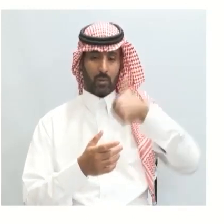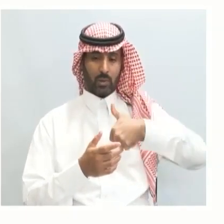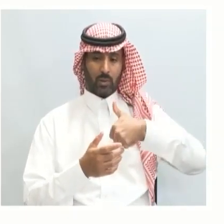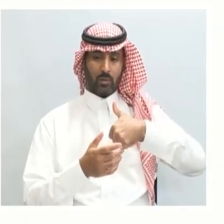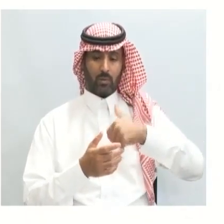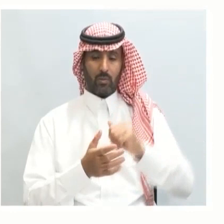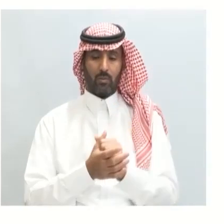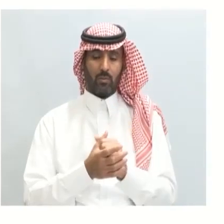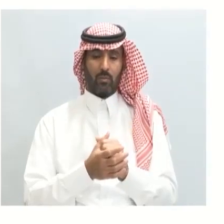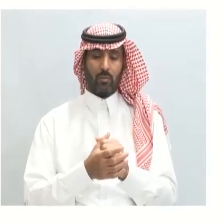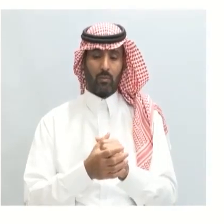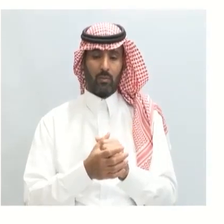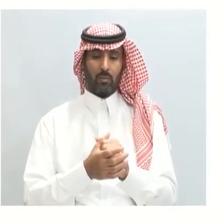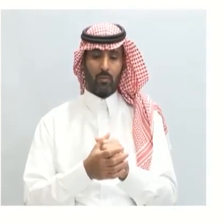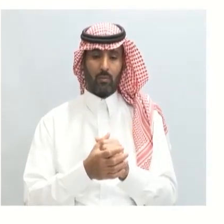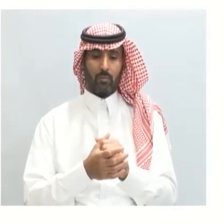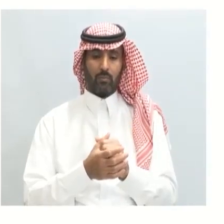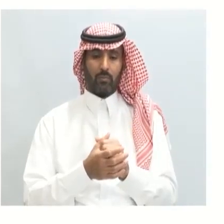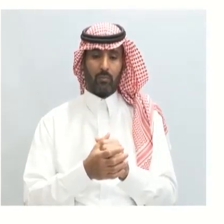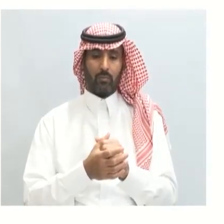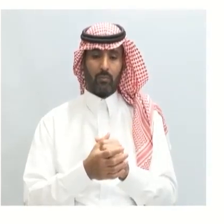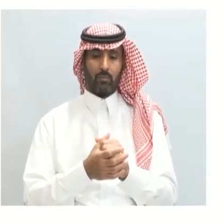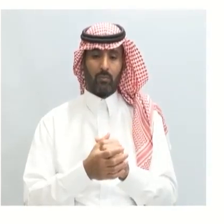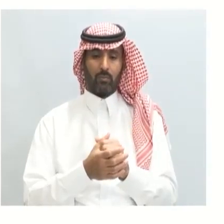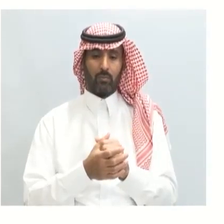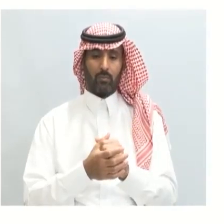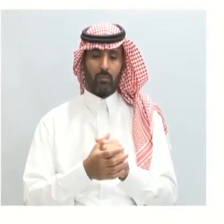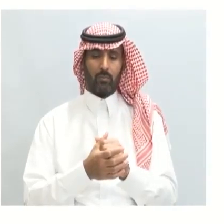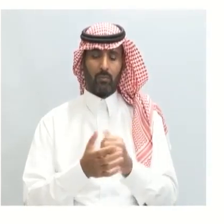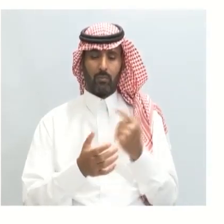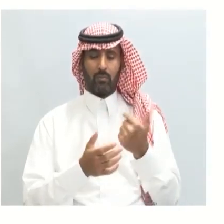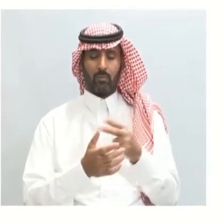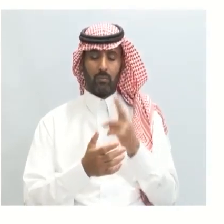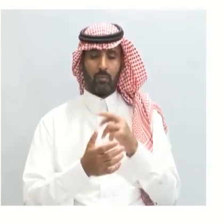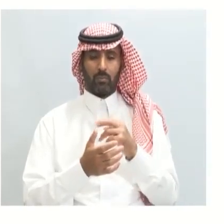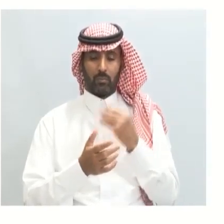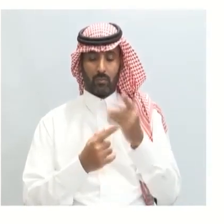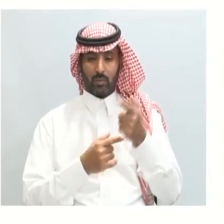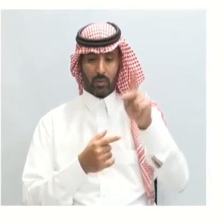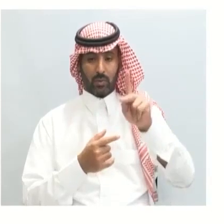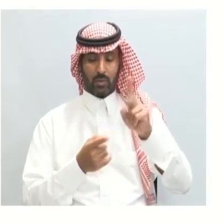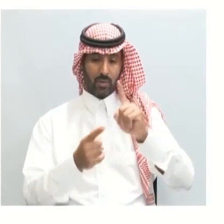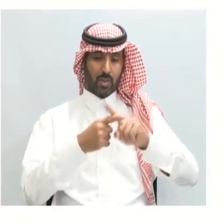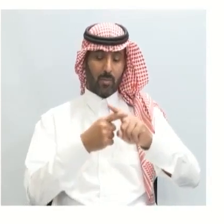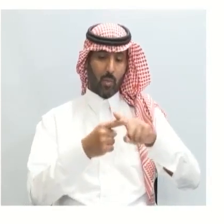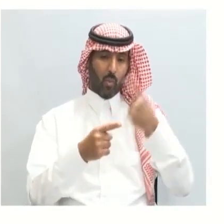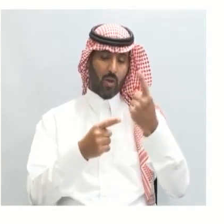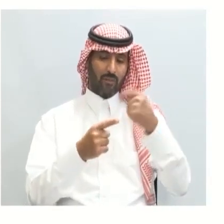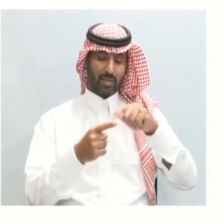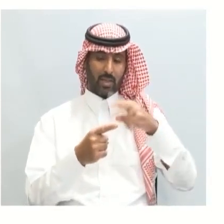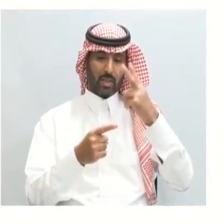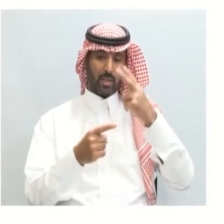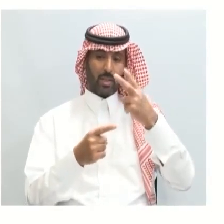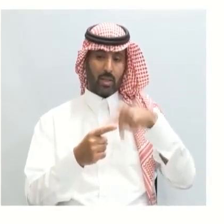100 هنا القيمه تصحيح فقط هنا 362 كلفن مضروبه في 1.12